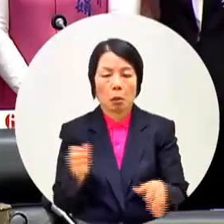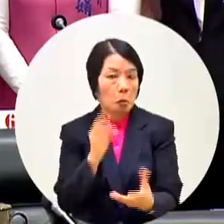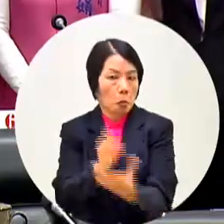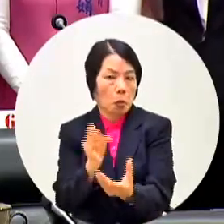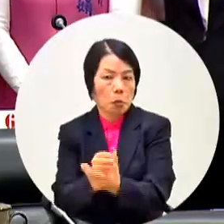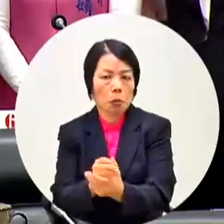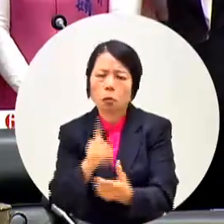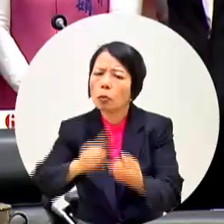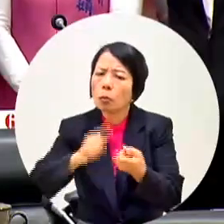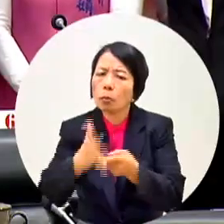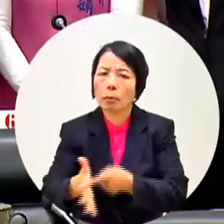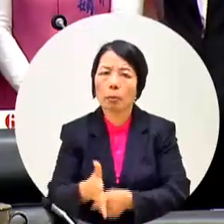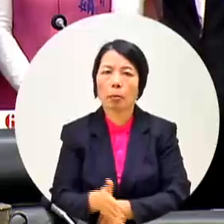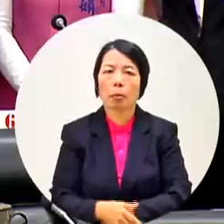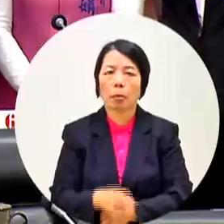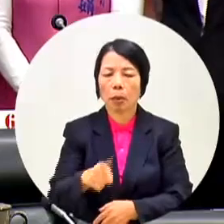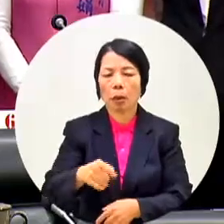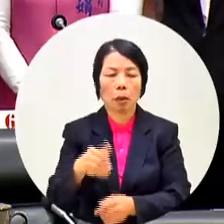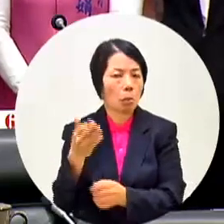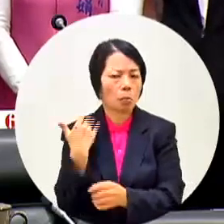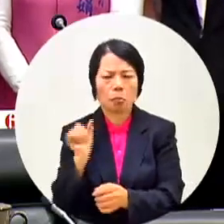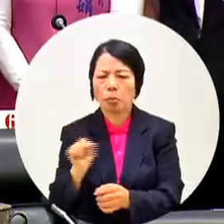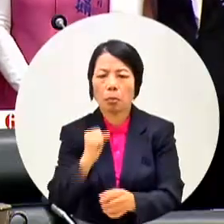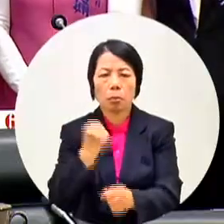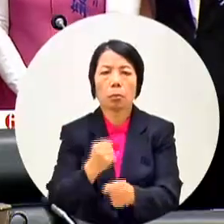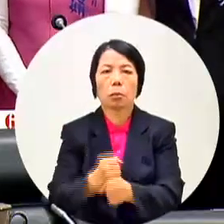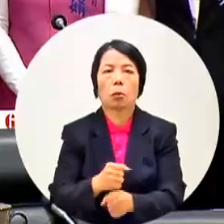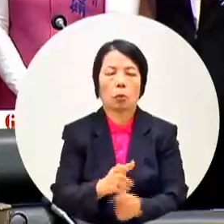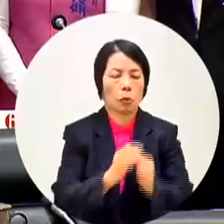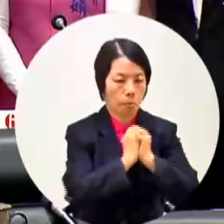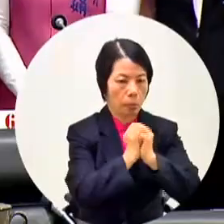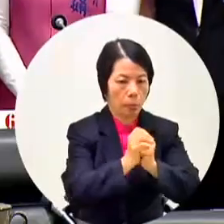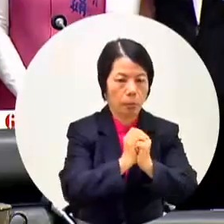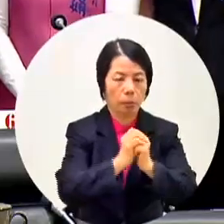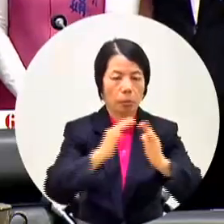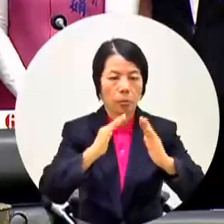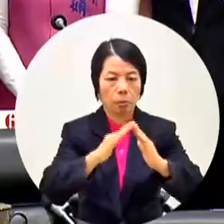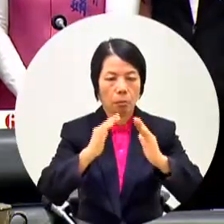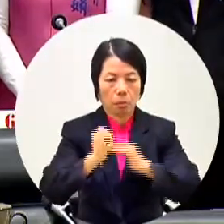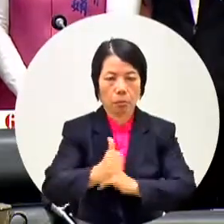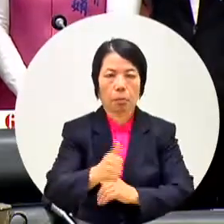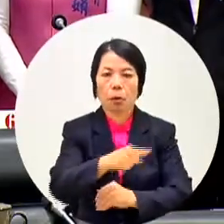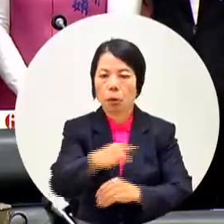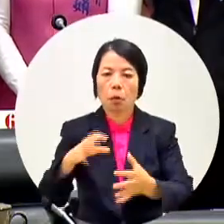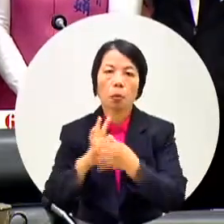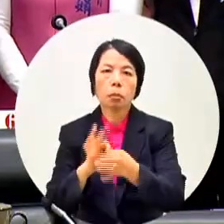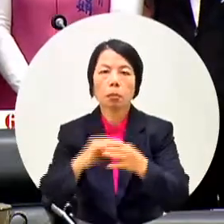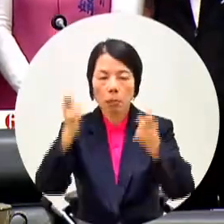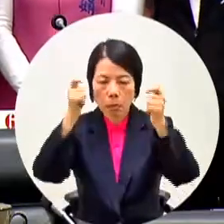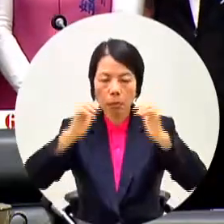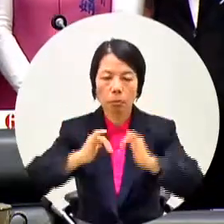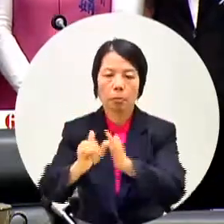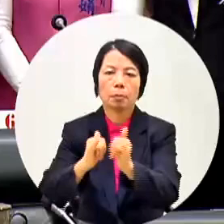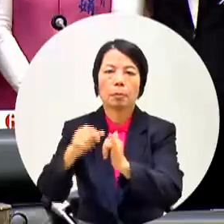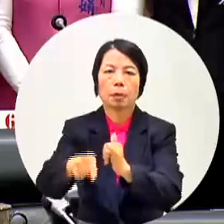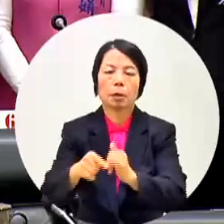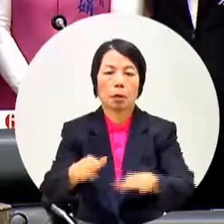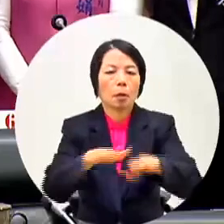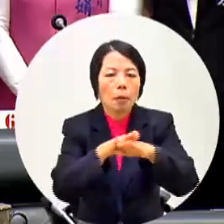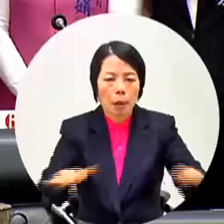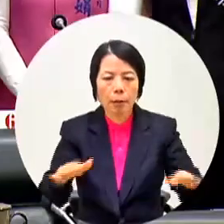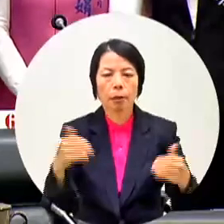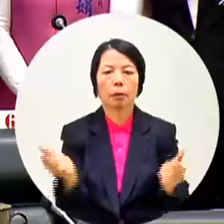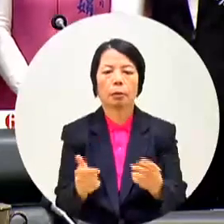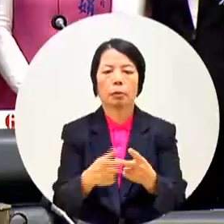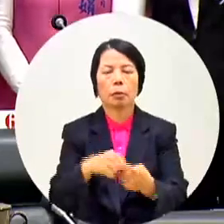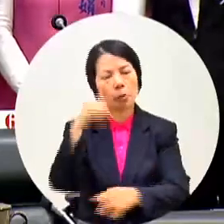也要拜托市长在这里拜托市长，这攸关到高雄市民的安全问题、居家问题，还有